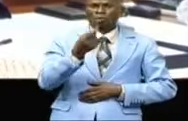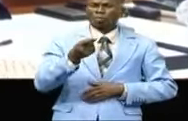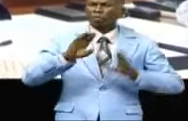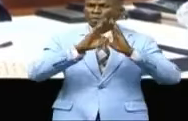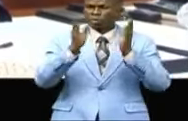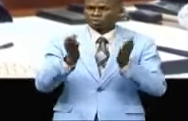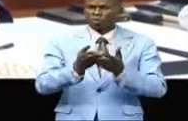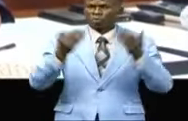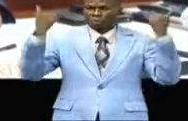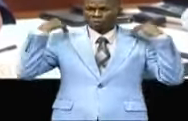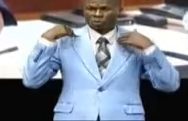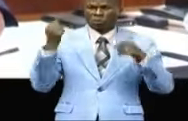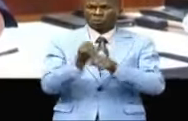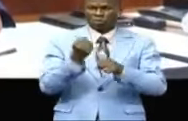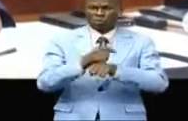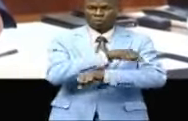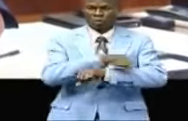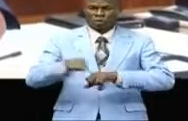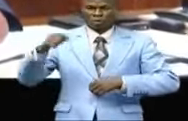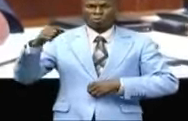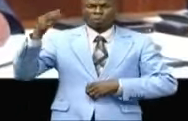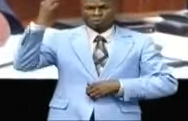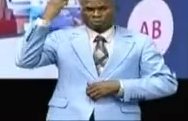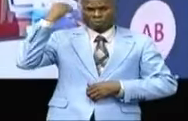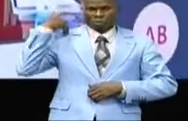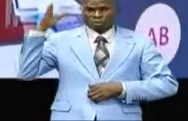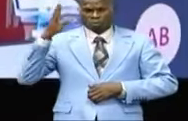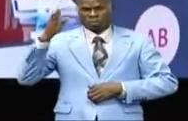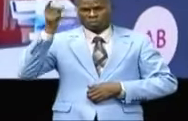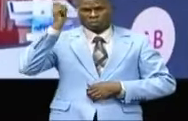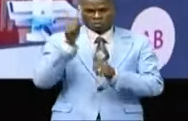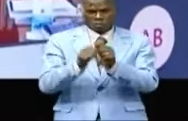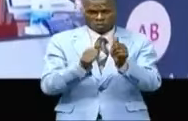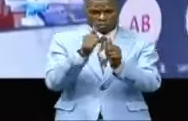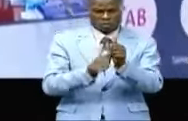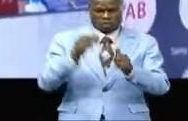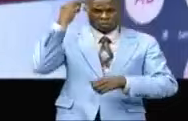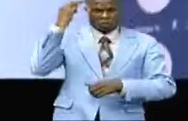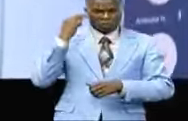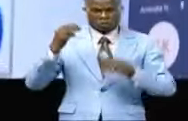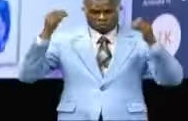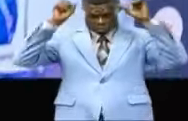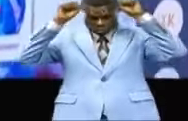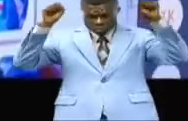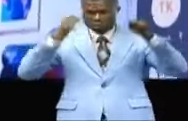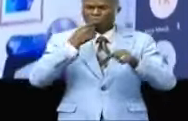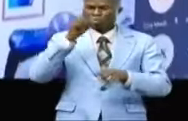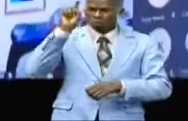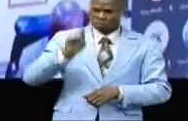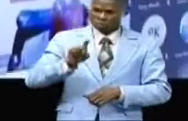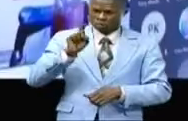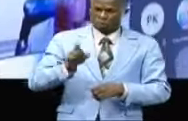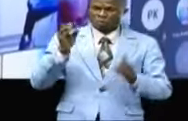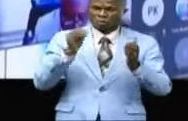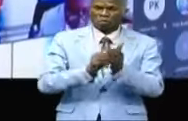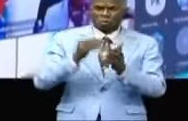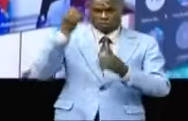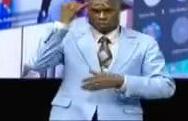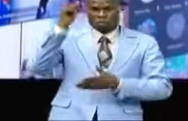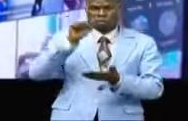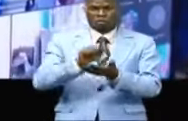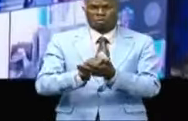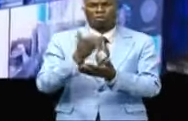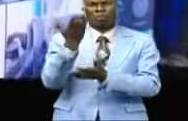les mandataires publics par chacun de ministres et des tutelles, a insisté le président de la République. Dans les mêmes ordres d'idées, il